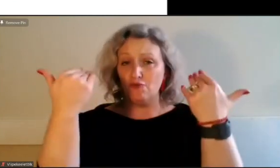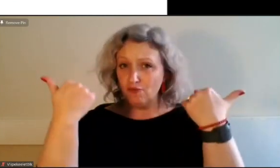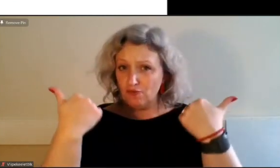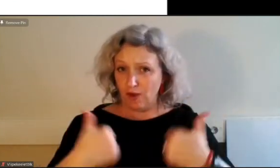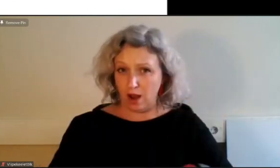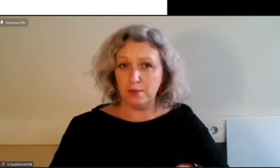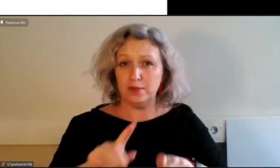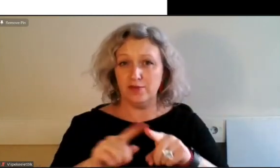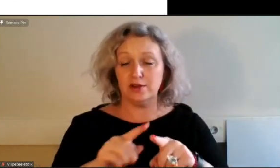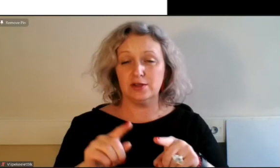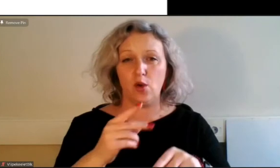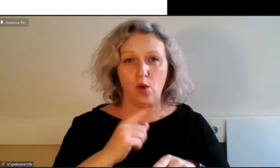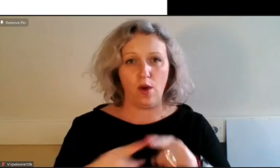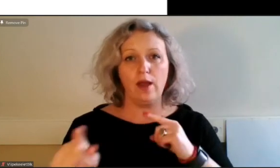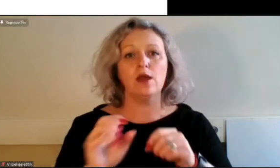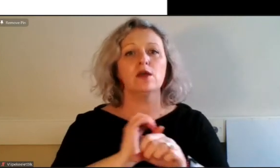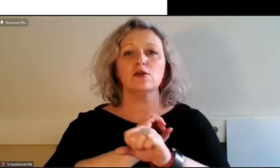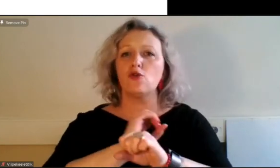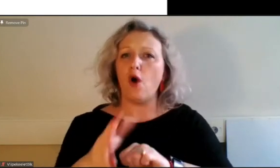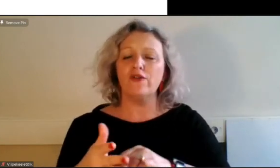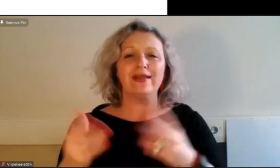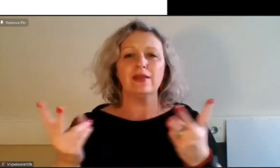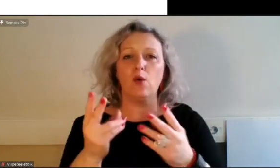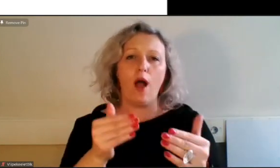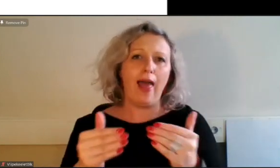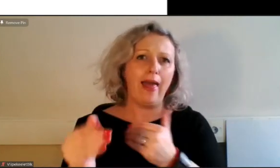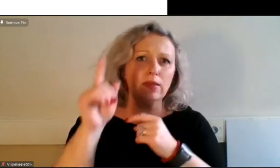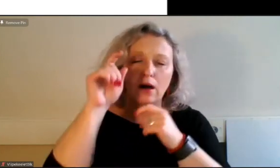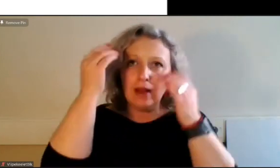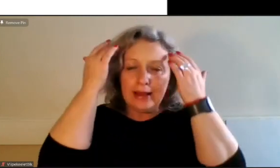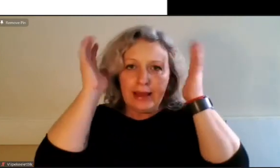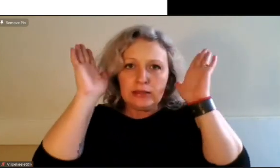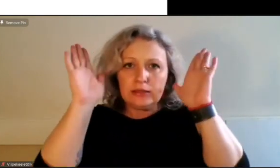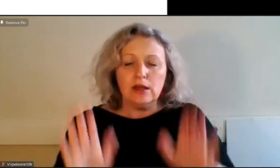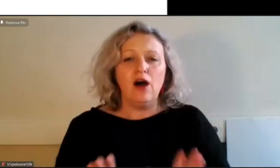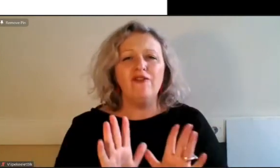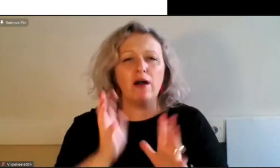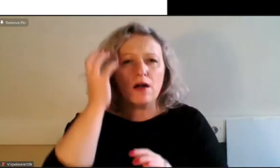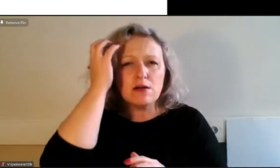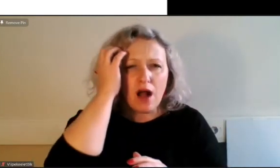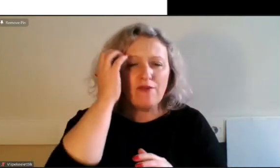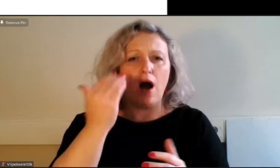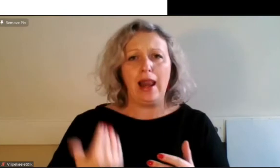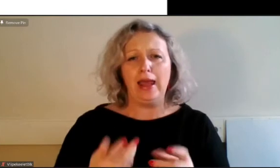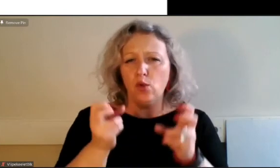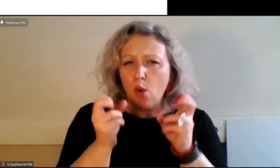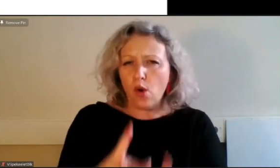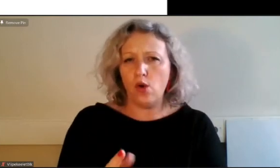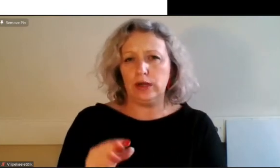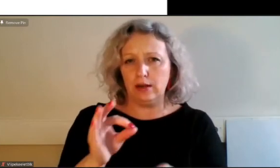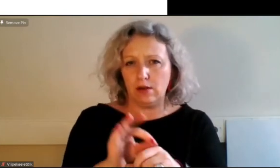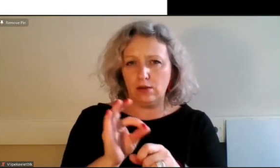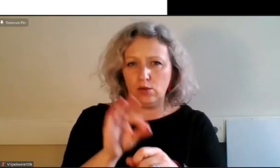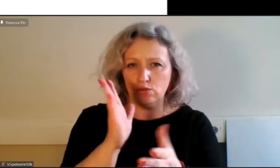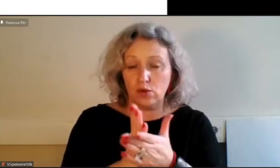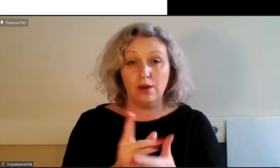sarnased, algasid enam-vähem novembris ja lõppesid seal kevadel, eks ju. Siis mustaga see koroona aasta,